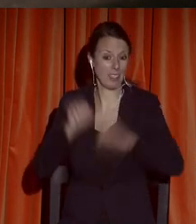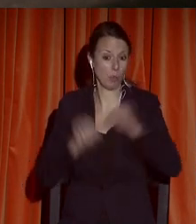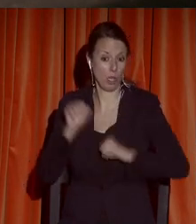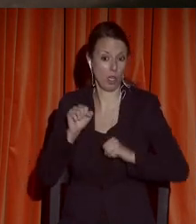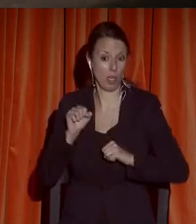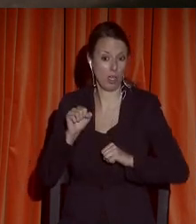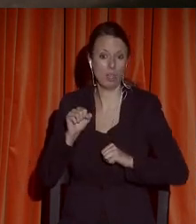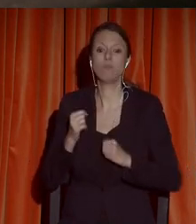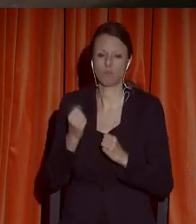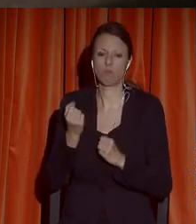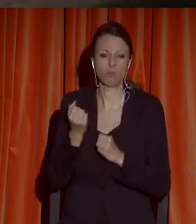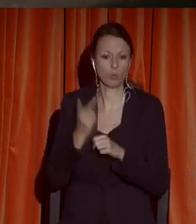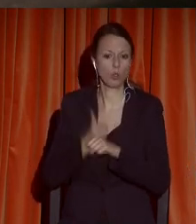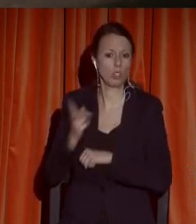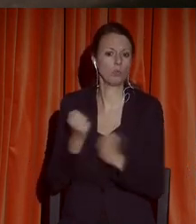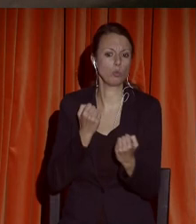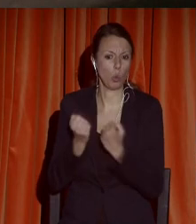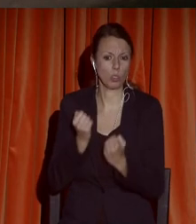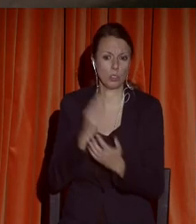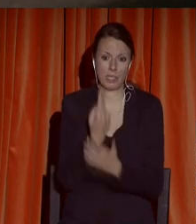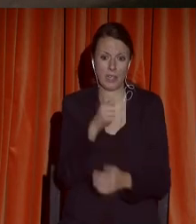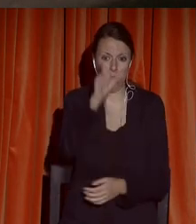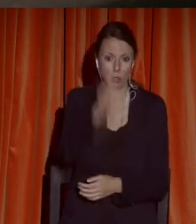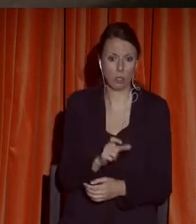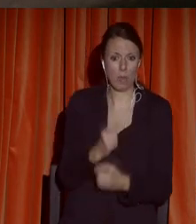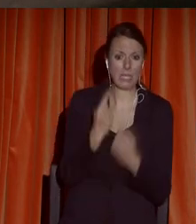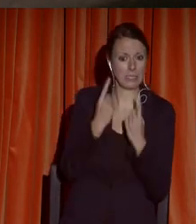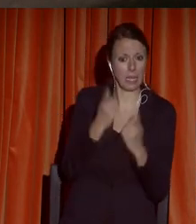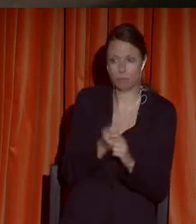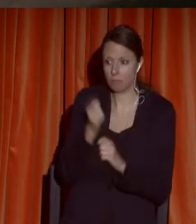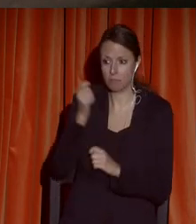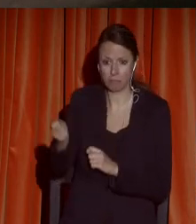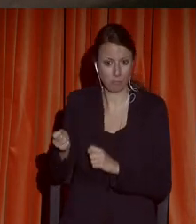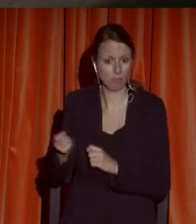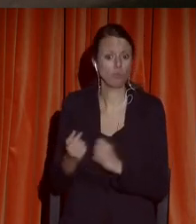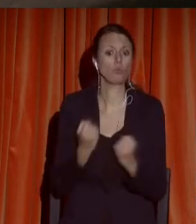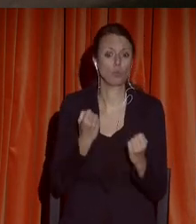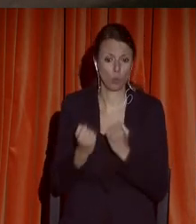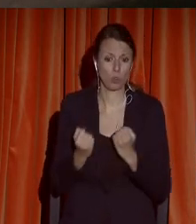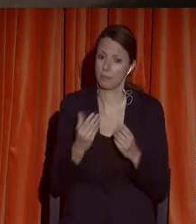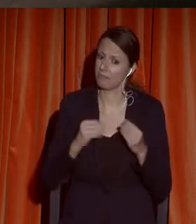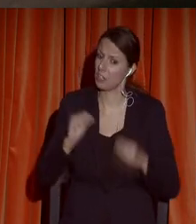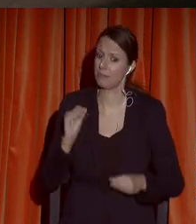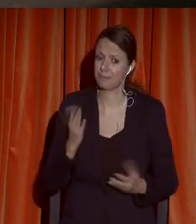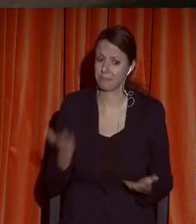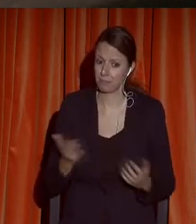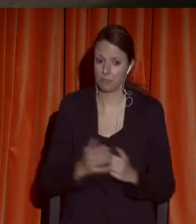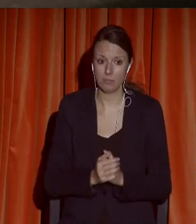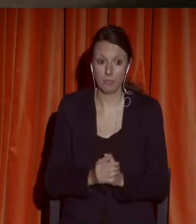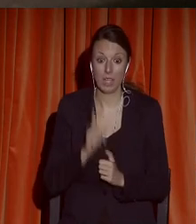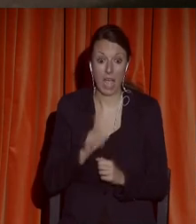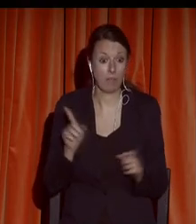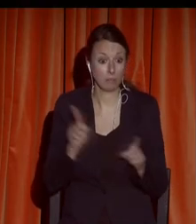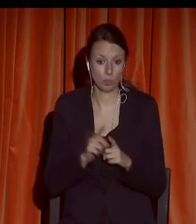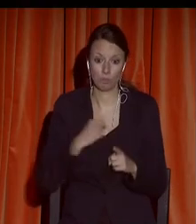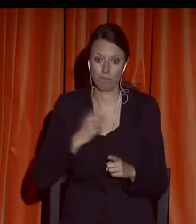coraz trudniejszy dla jednostki, coraz trudniejszy. Co więcej, mam też takie